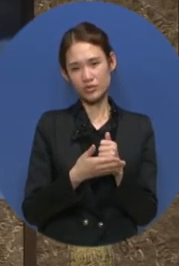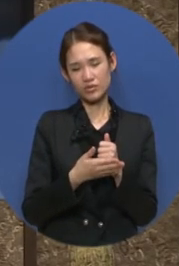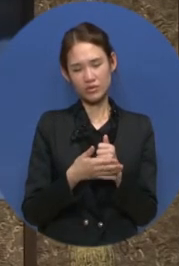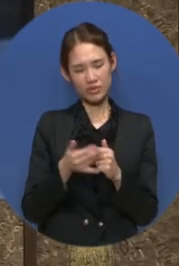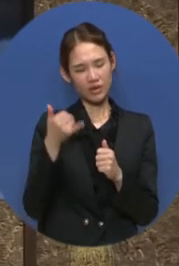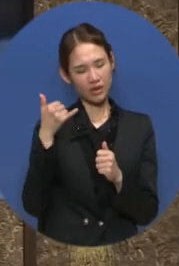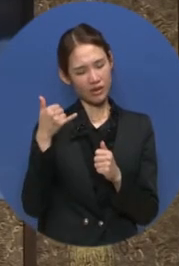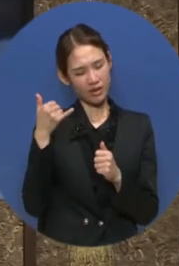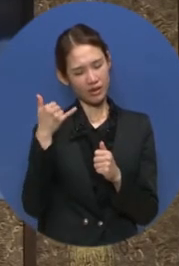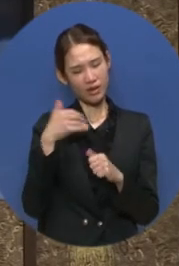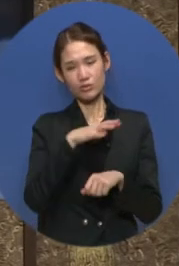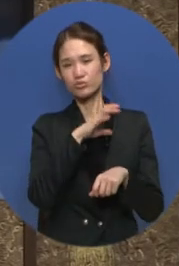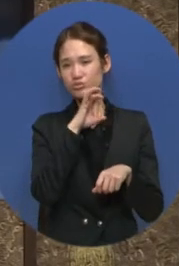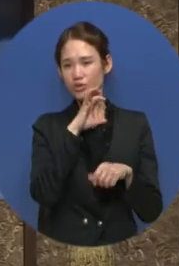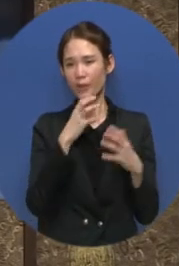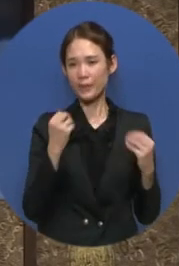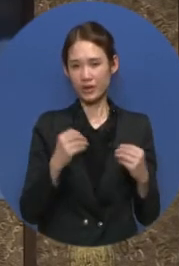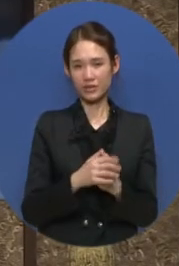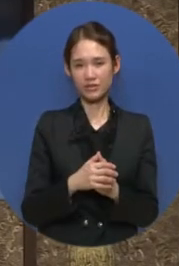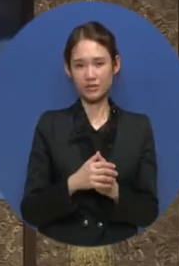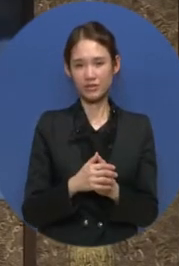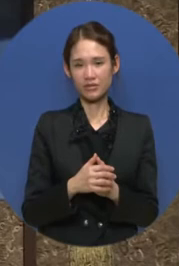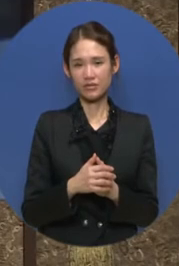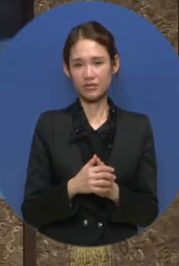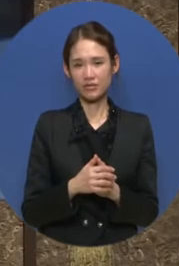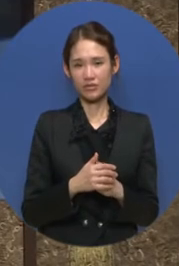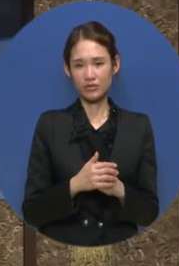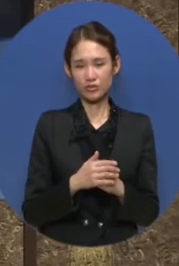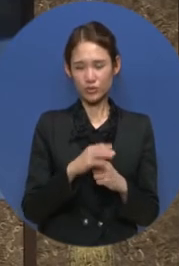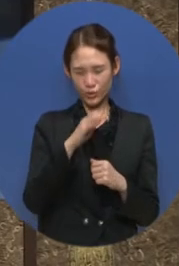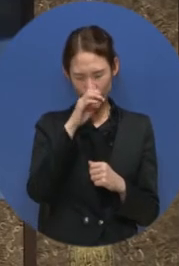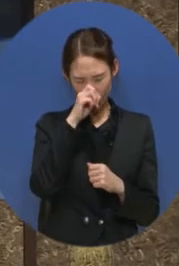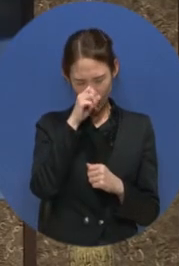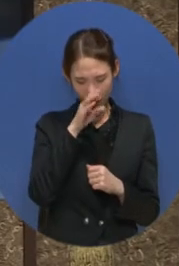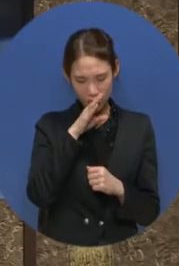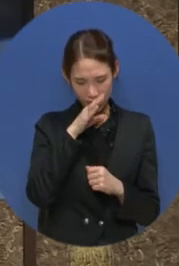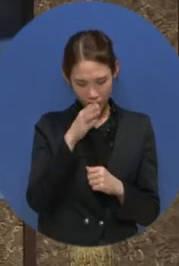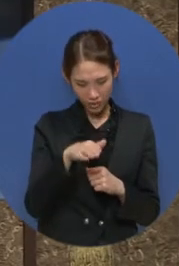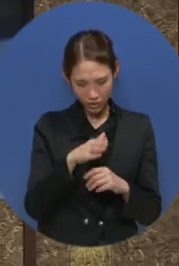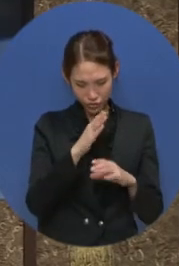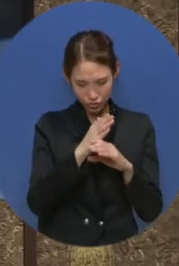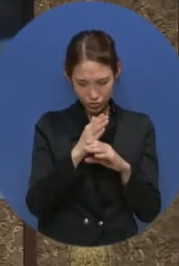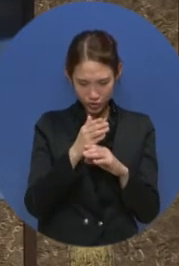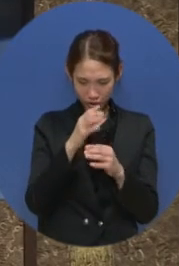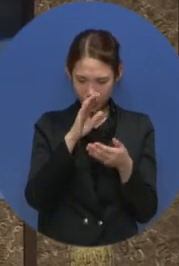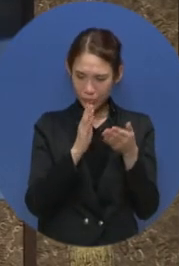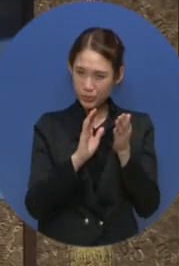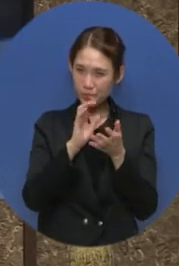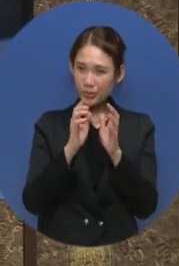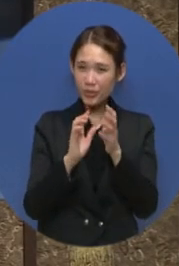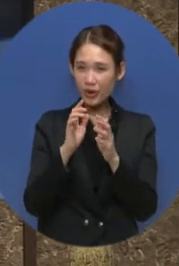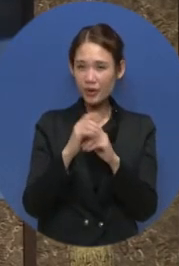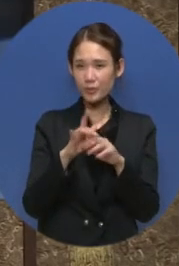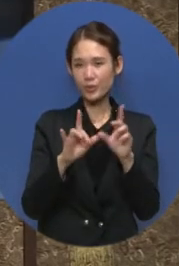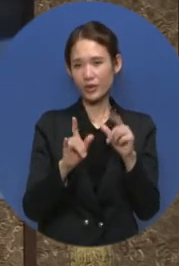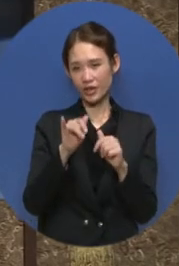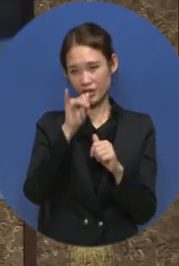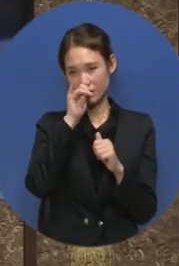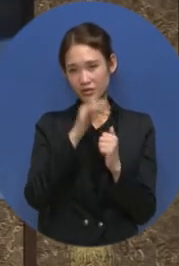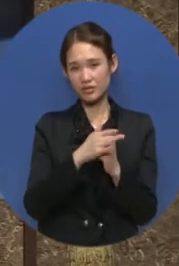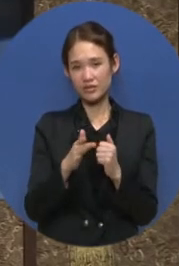많이 걸더라고요. 네. 그래서 아 이렇게 아무리 좋아도 중간에 이제 으므르므르 안 되지 않느냐.